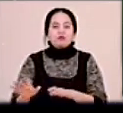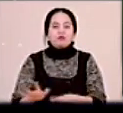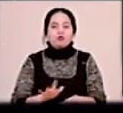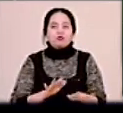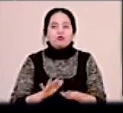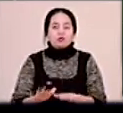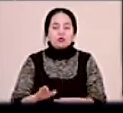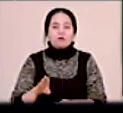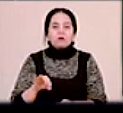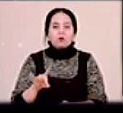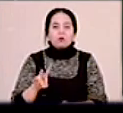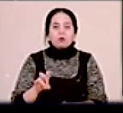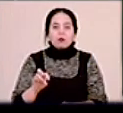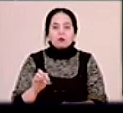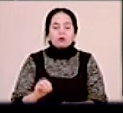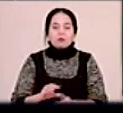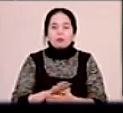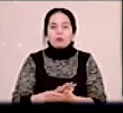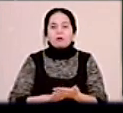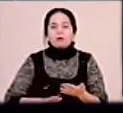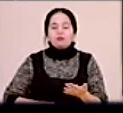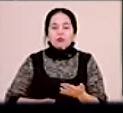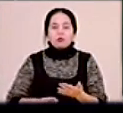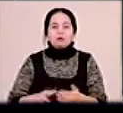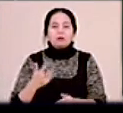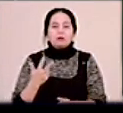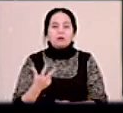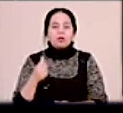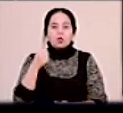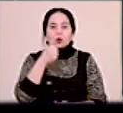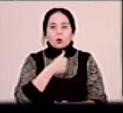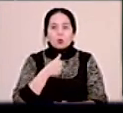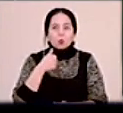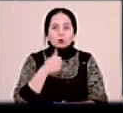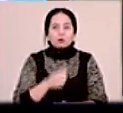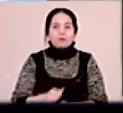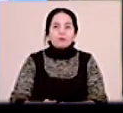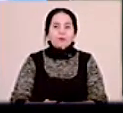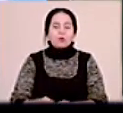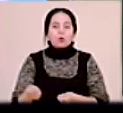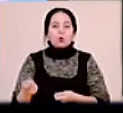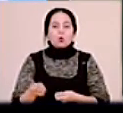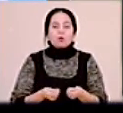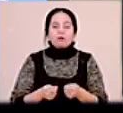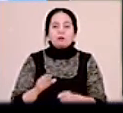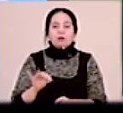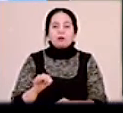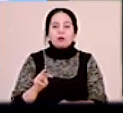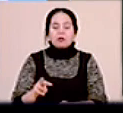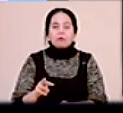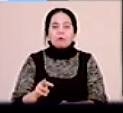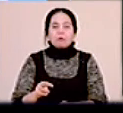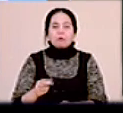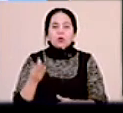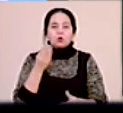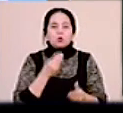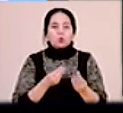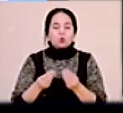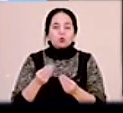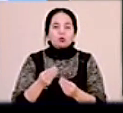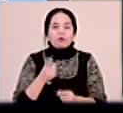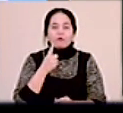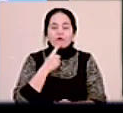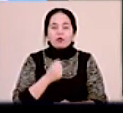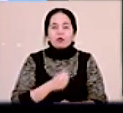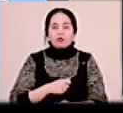Освободительное движение в Туране продолжалось 3 года. Руководил им искусный